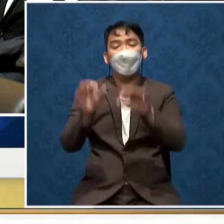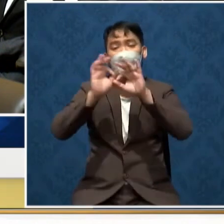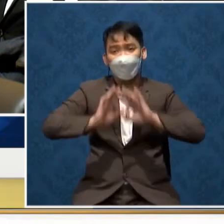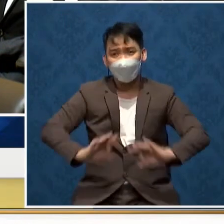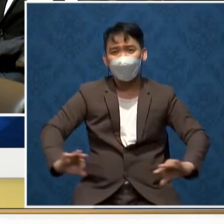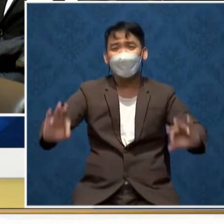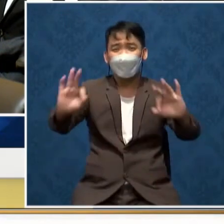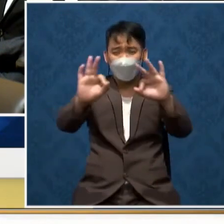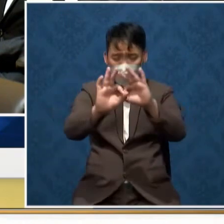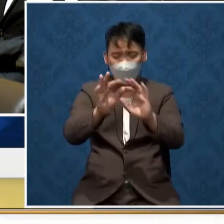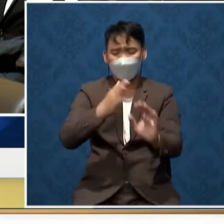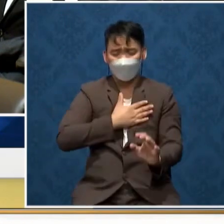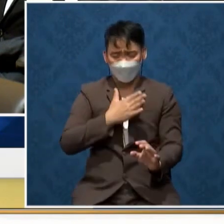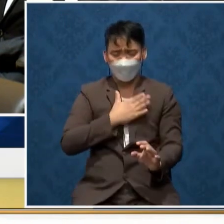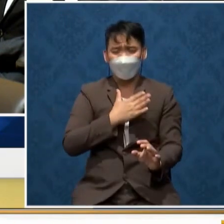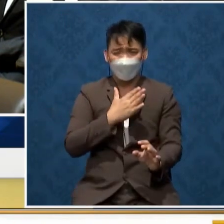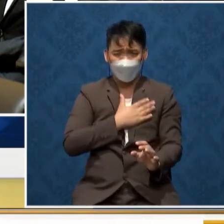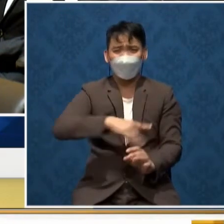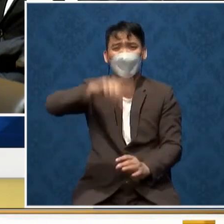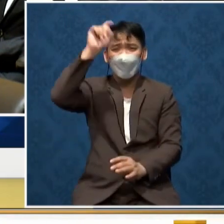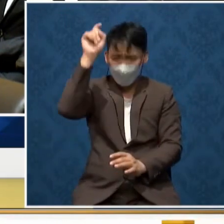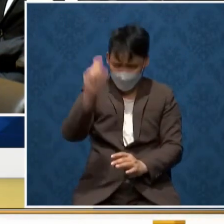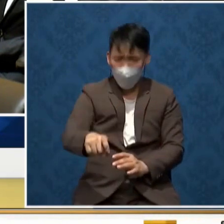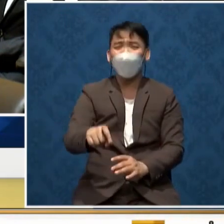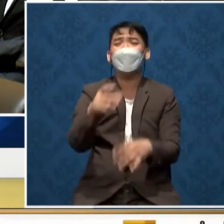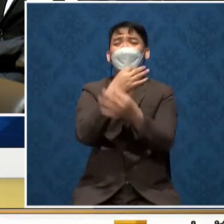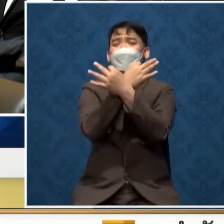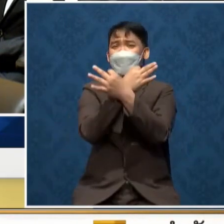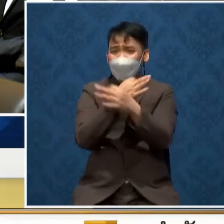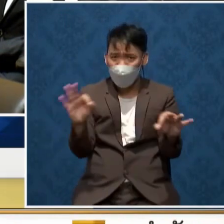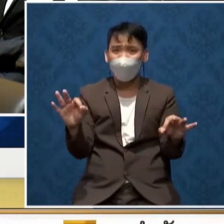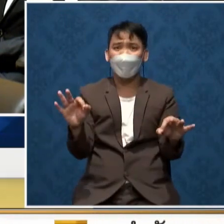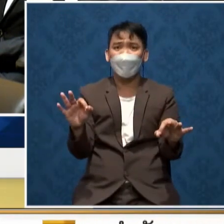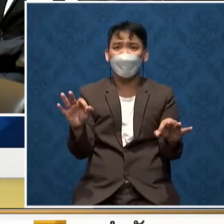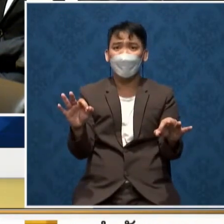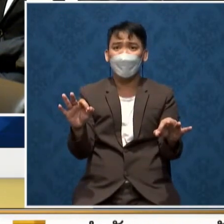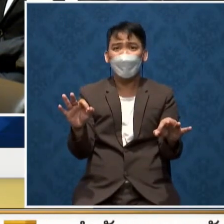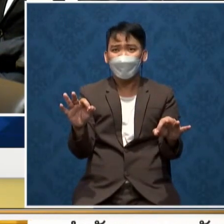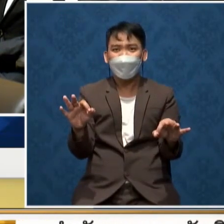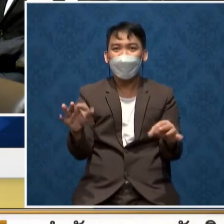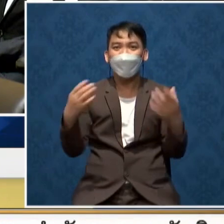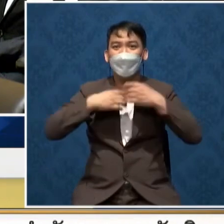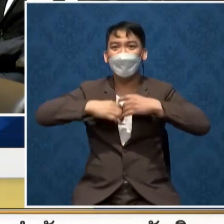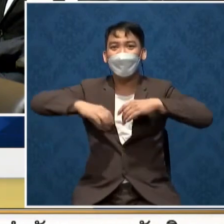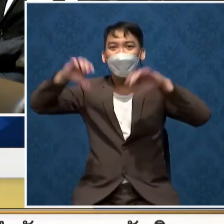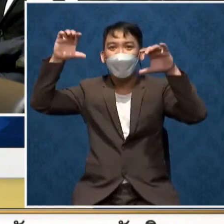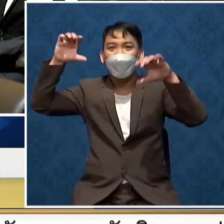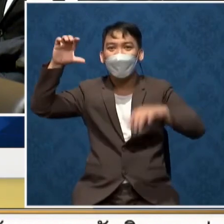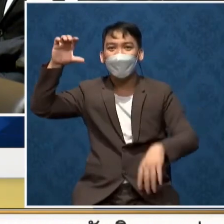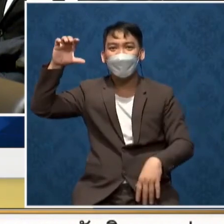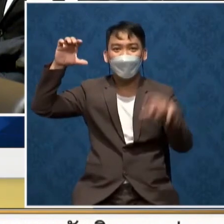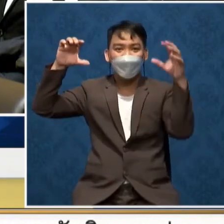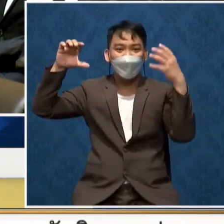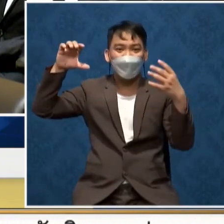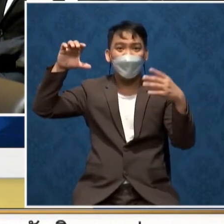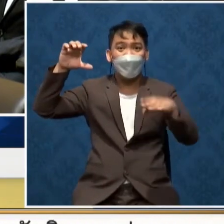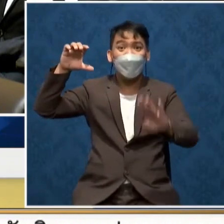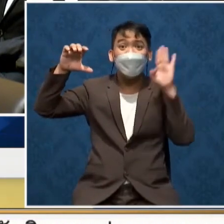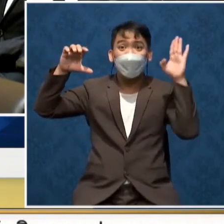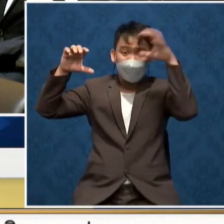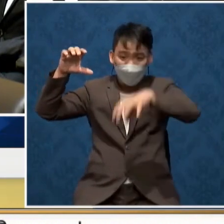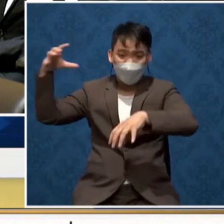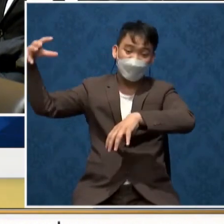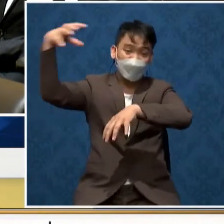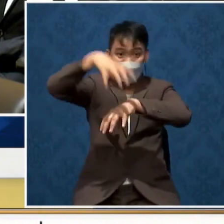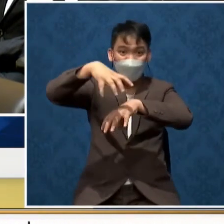องมีความเป็นอิสระไม่ถูกครอบงำอย่างที่ท่านได้พูดถึงนะครับดังนั้นเนี่ยนะครับ